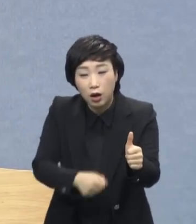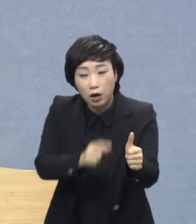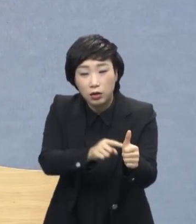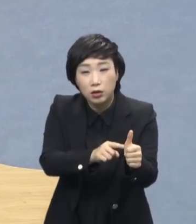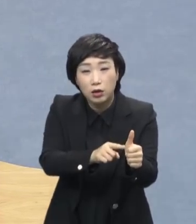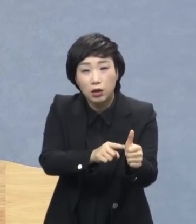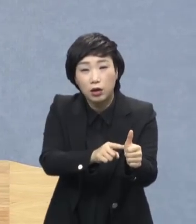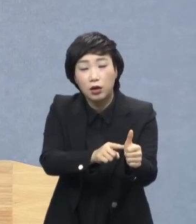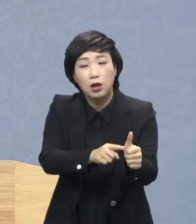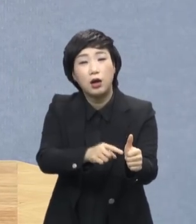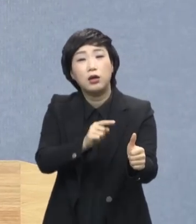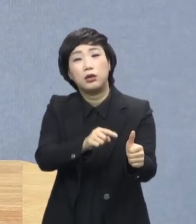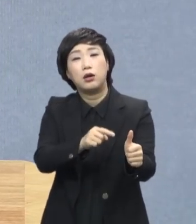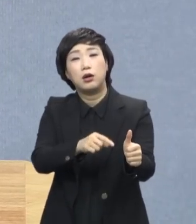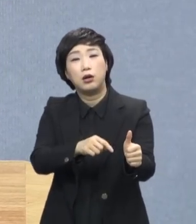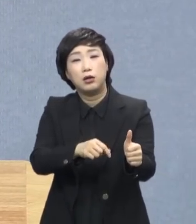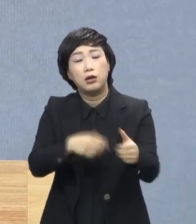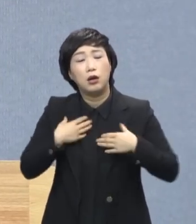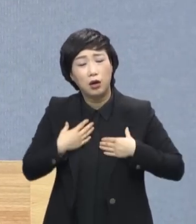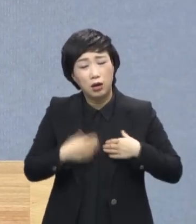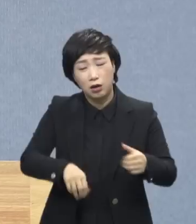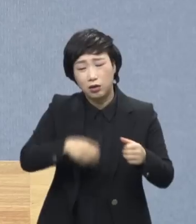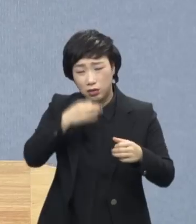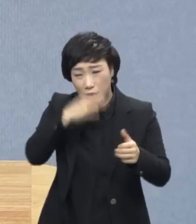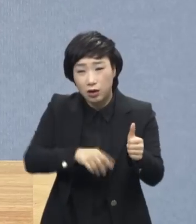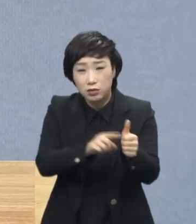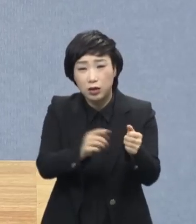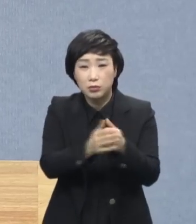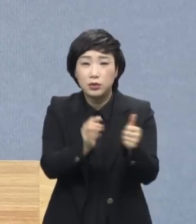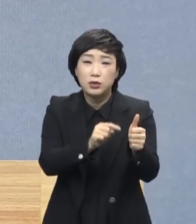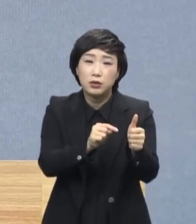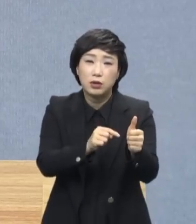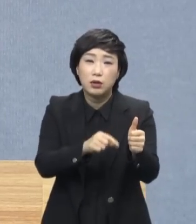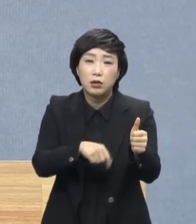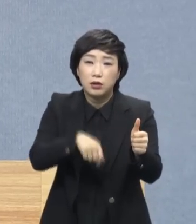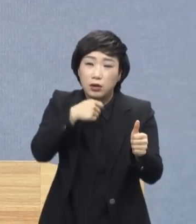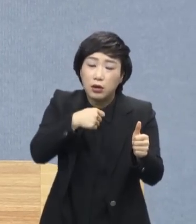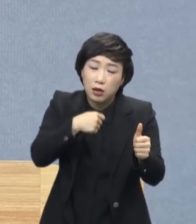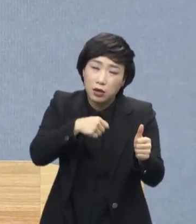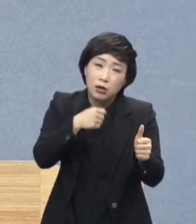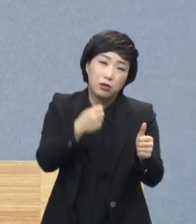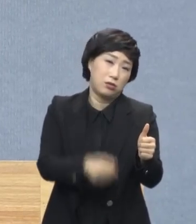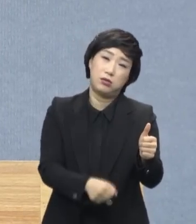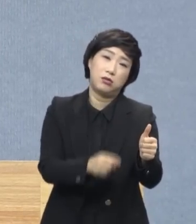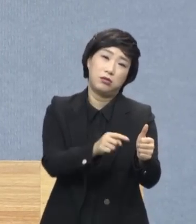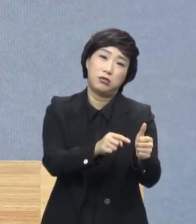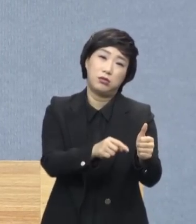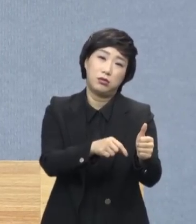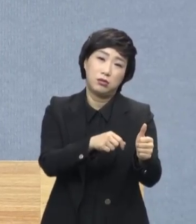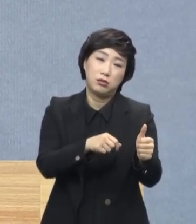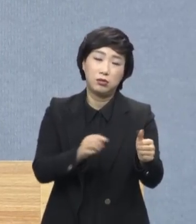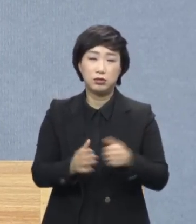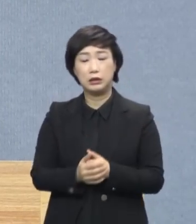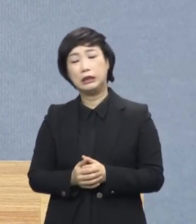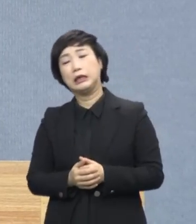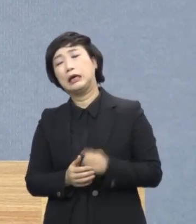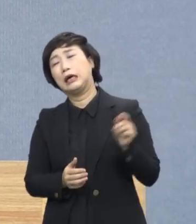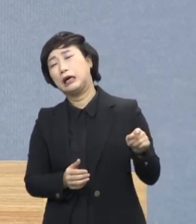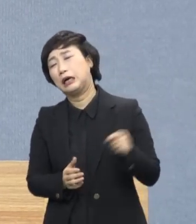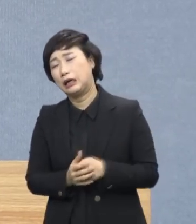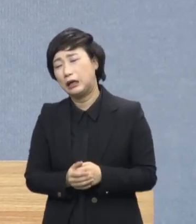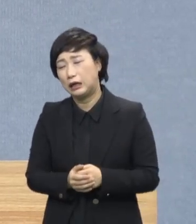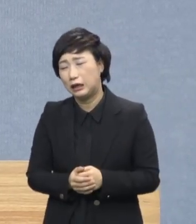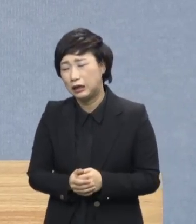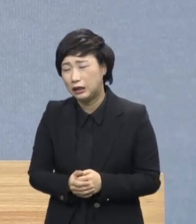피곤하고 힘드니까 밥이 입으로 들어가냐. 밥이 무엇인지도 모르고 밥맛을 모르고 먹어. 밥 못